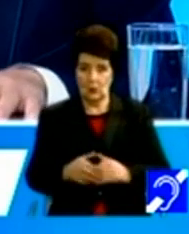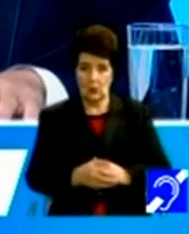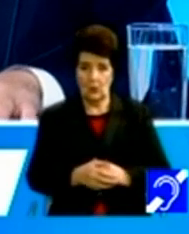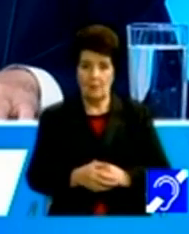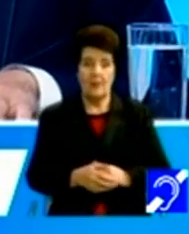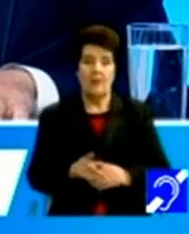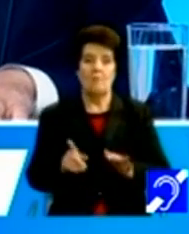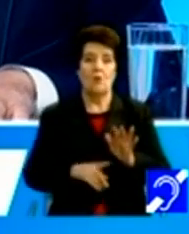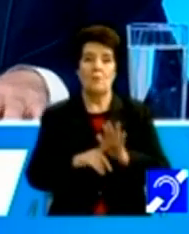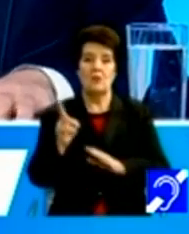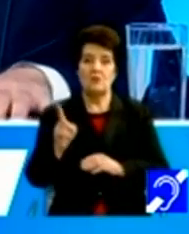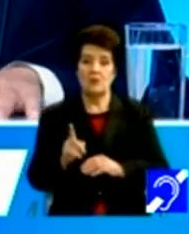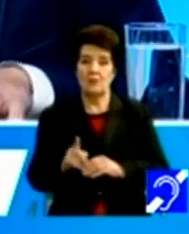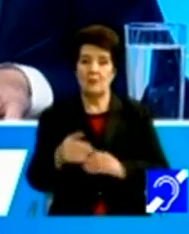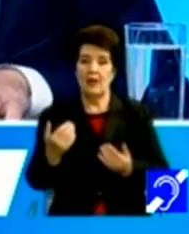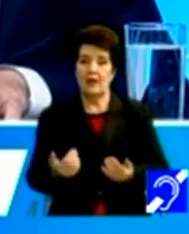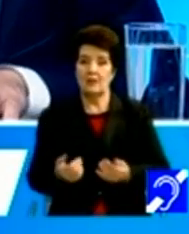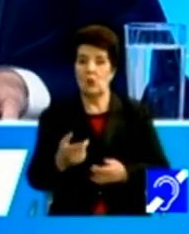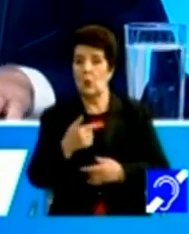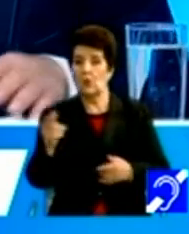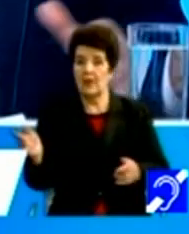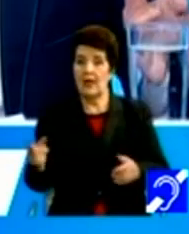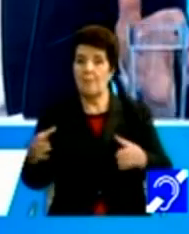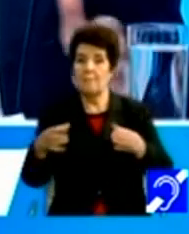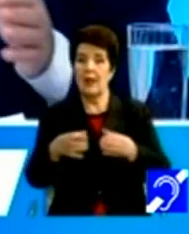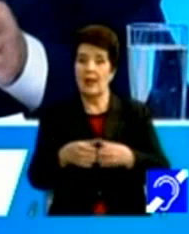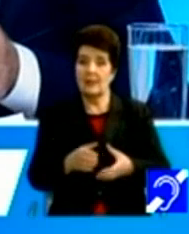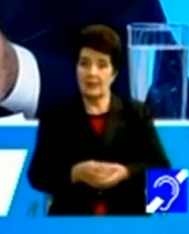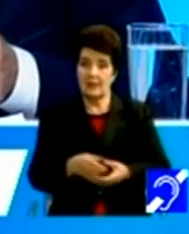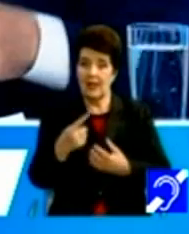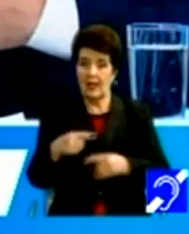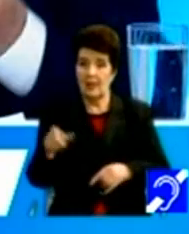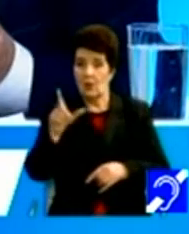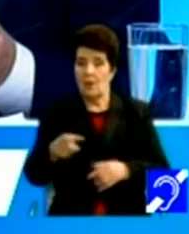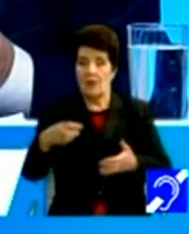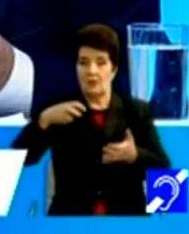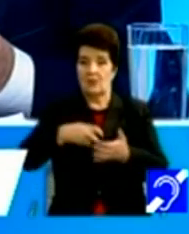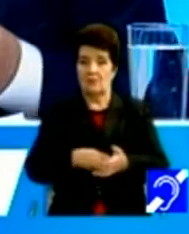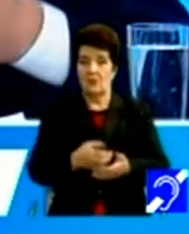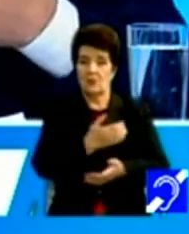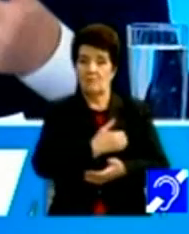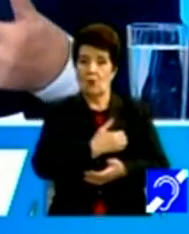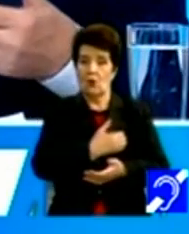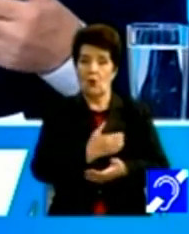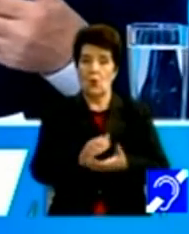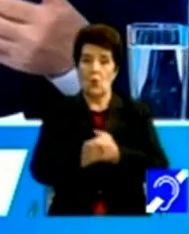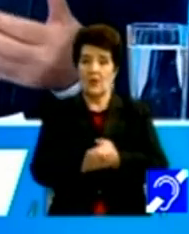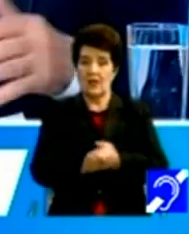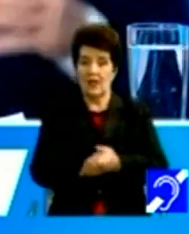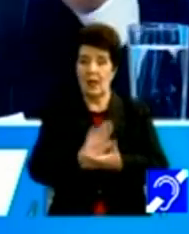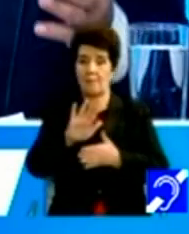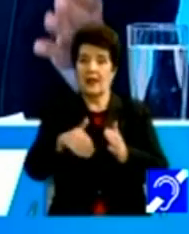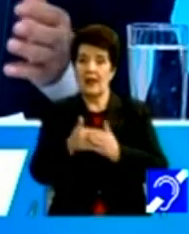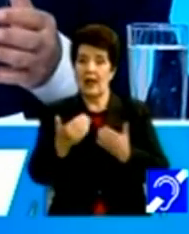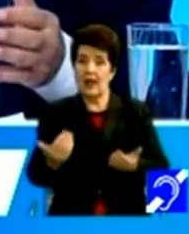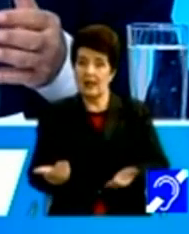scuze, domnul Țică, noi avem astăzi unele partide care au trei oameni și o ștampilă și vor unirea. Eu nu înțeleg nici până